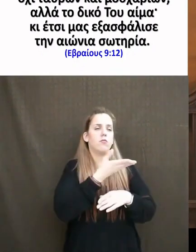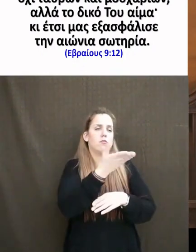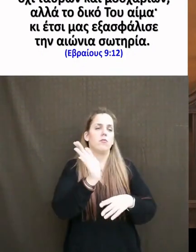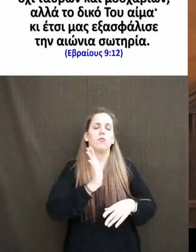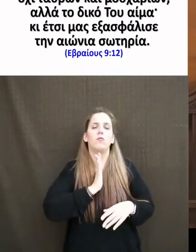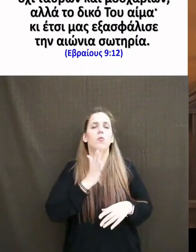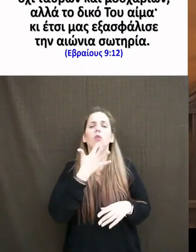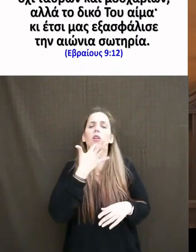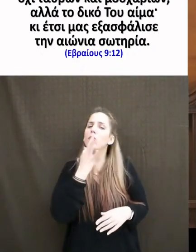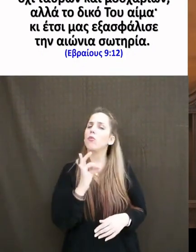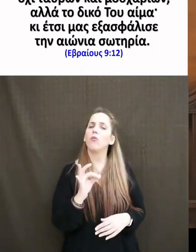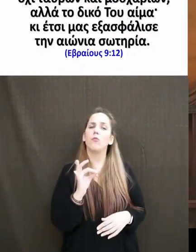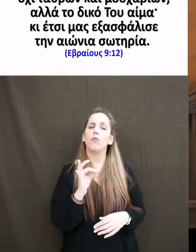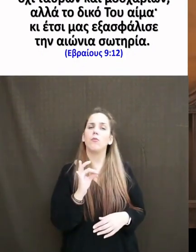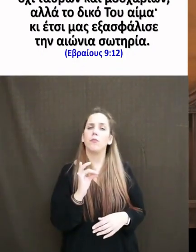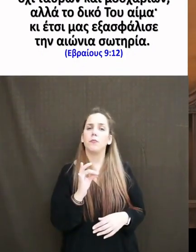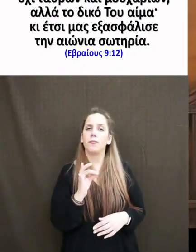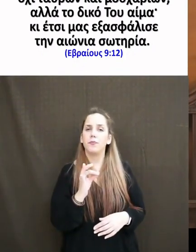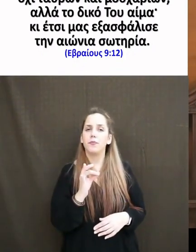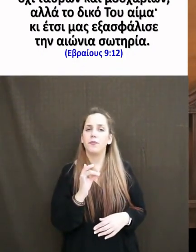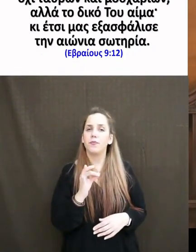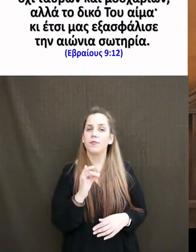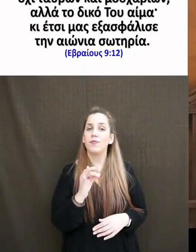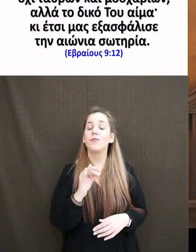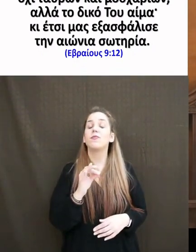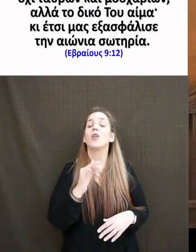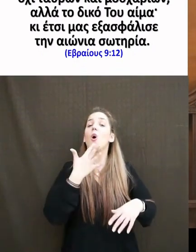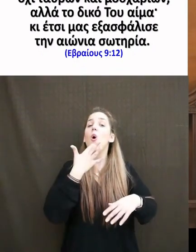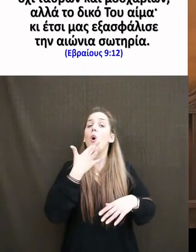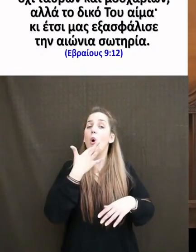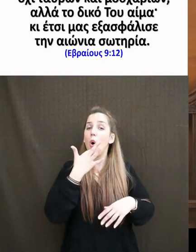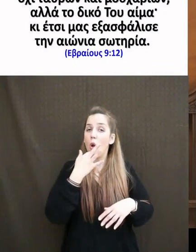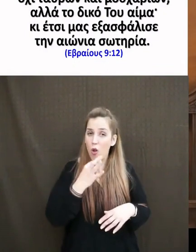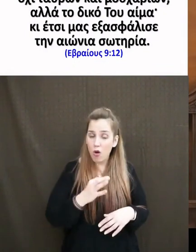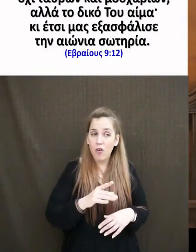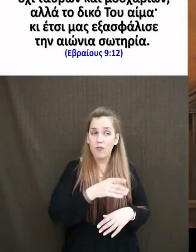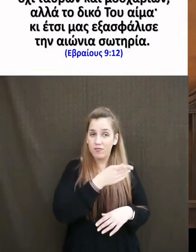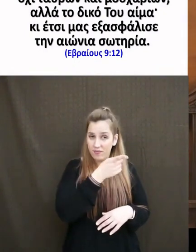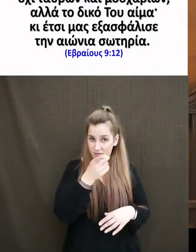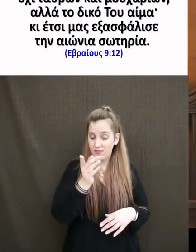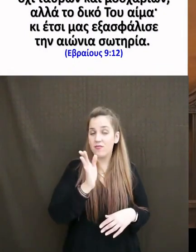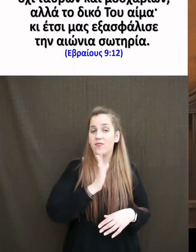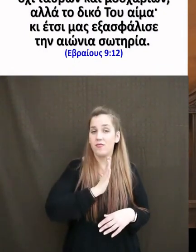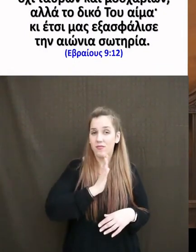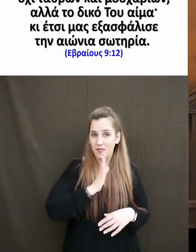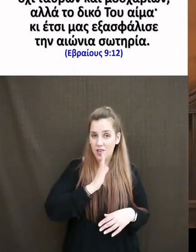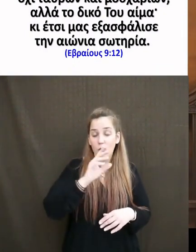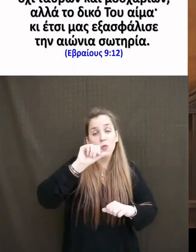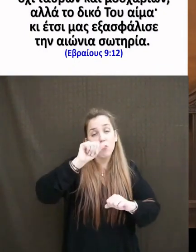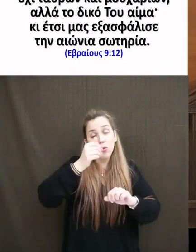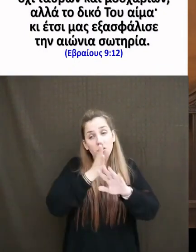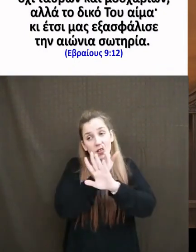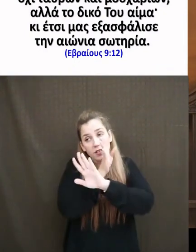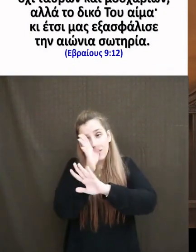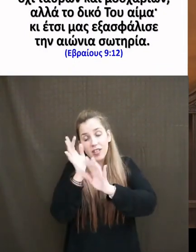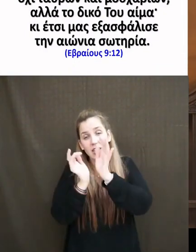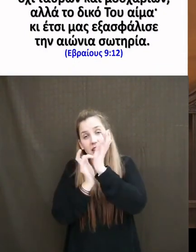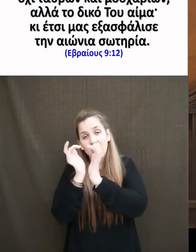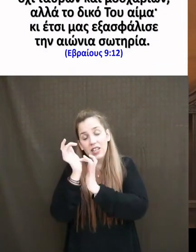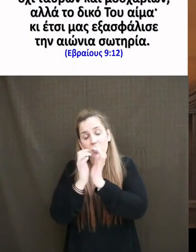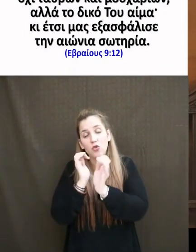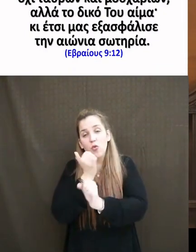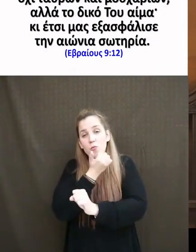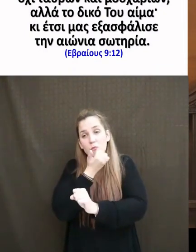Μόνο για ένα λόγο. Επειδή πήγε στο Χριστό με μετάνοια και πίστη.